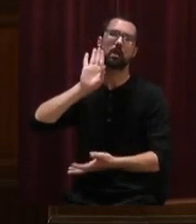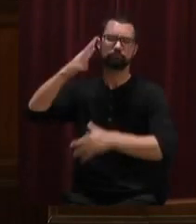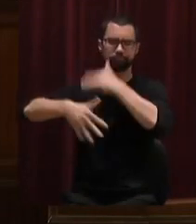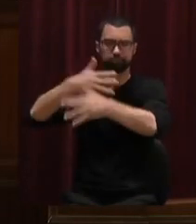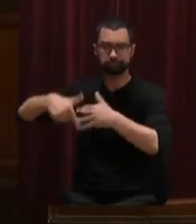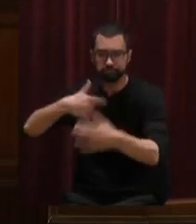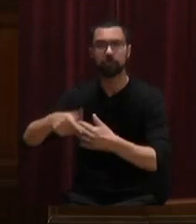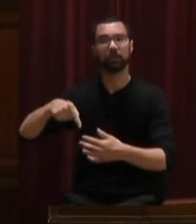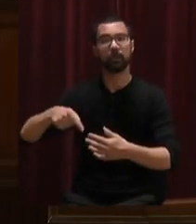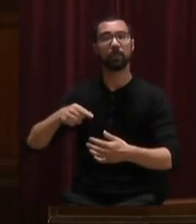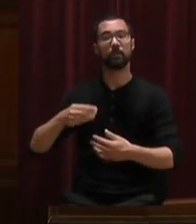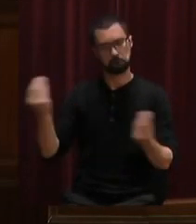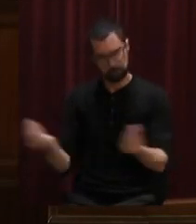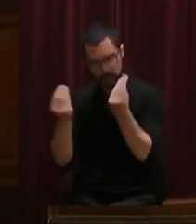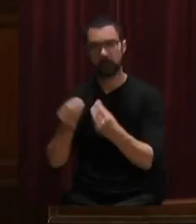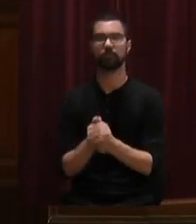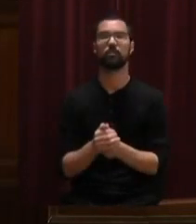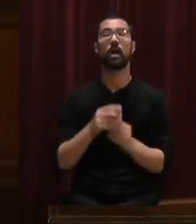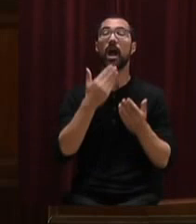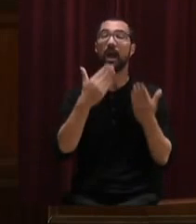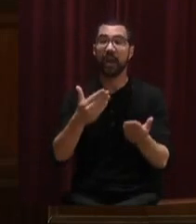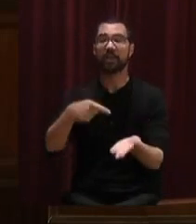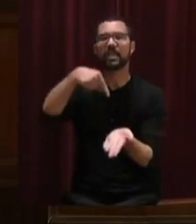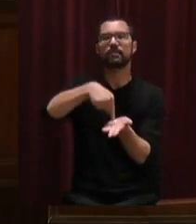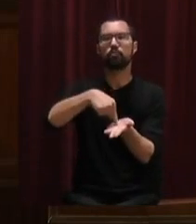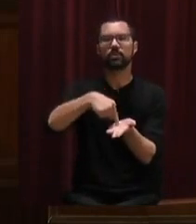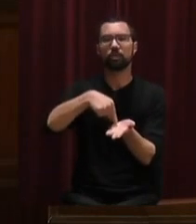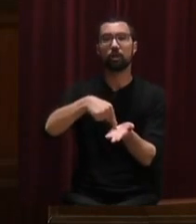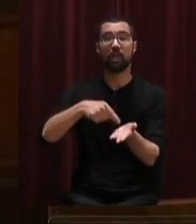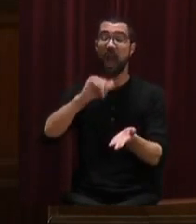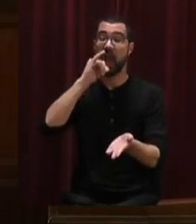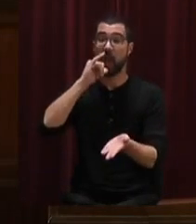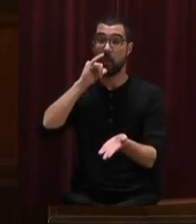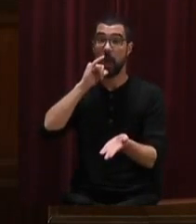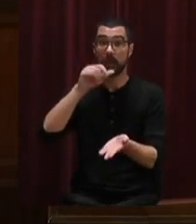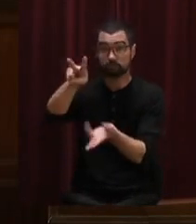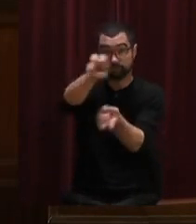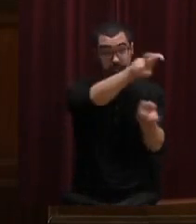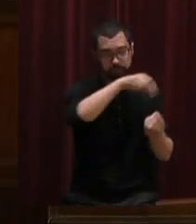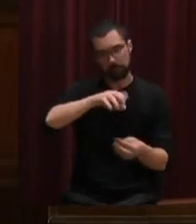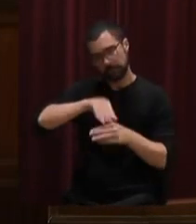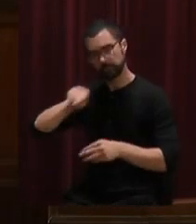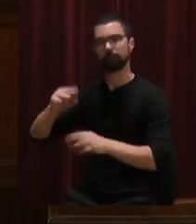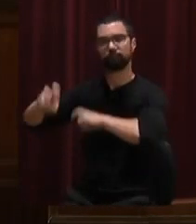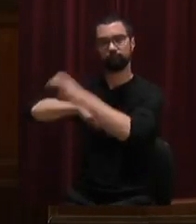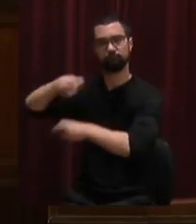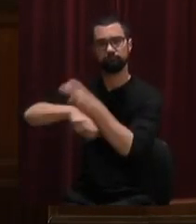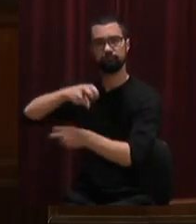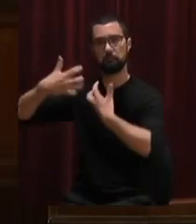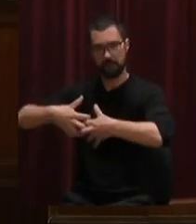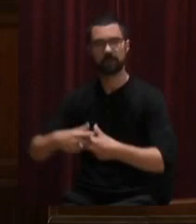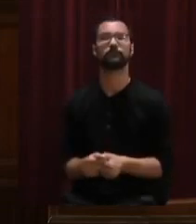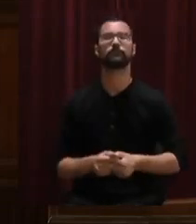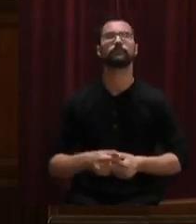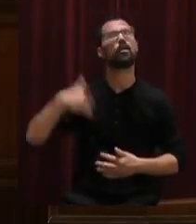ja han començat a modernitzar amb els fons del cànon de sanejament. Els pròxims anys, el canvi climàtic ens demanarà també qualque